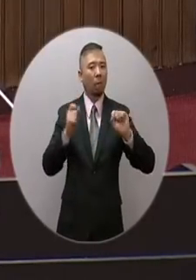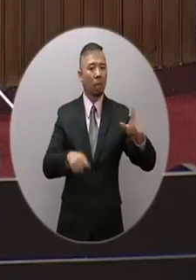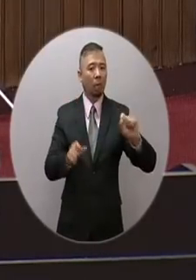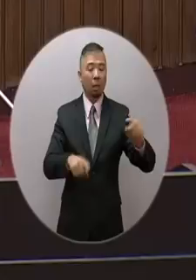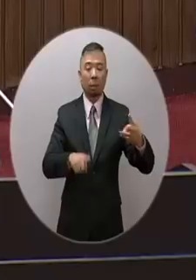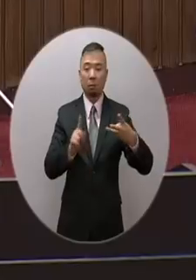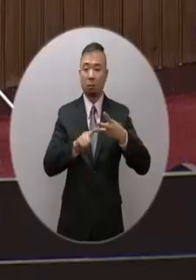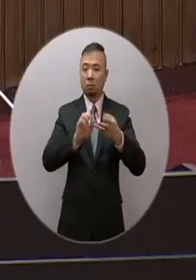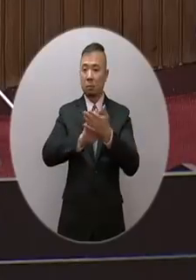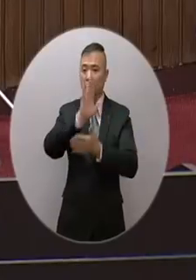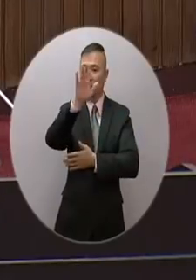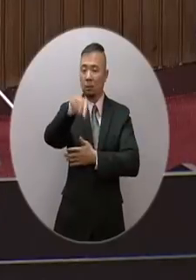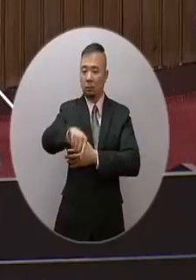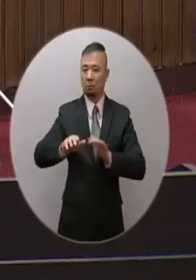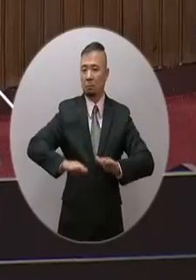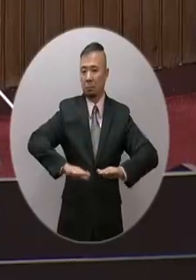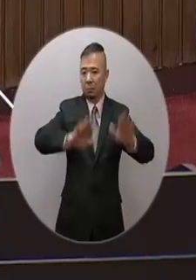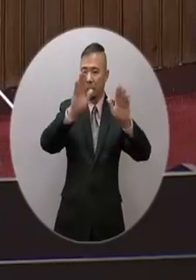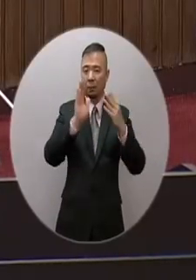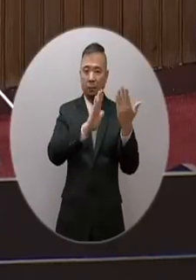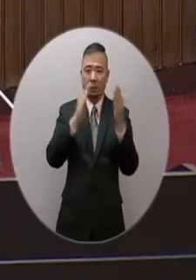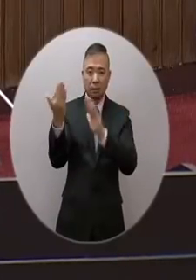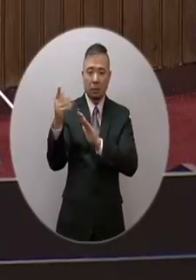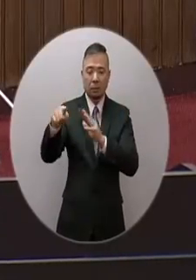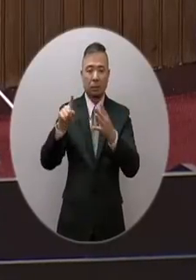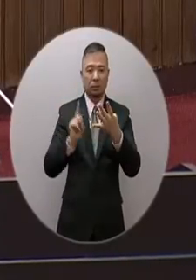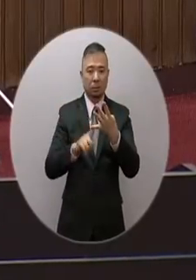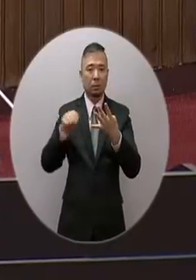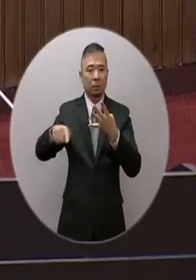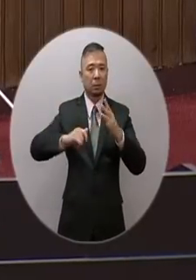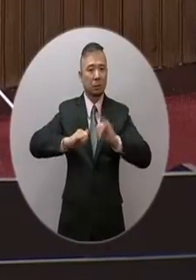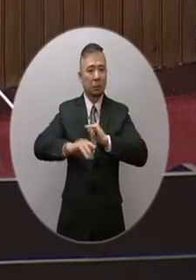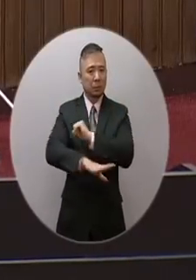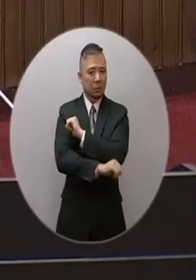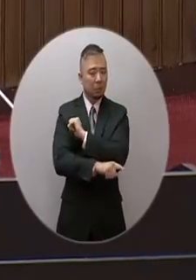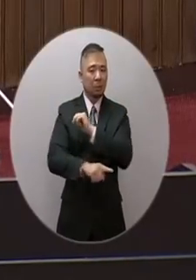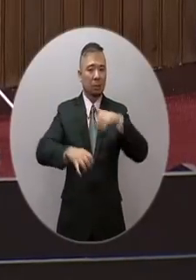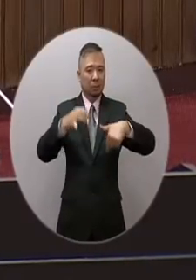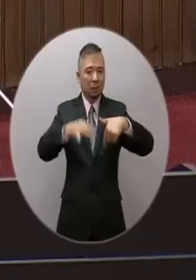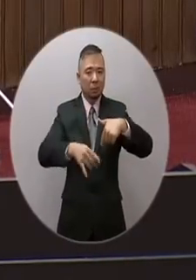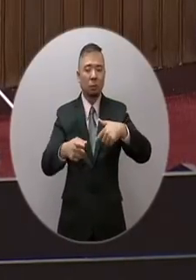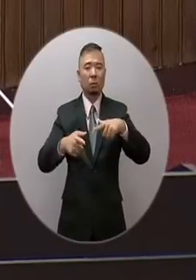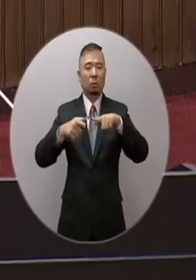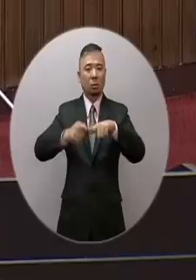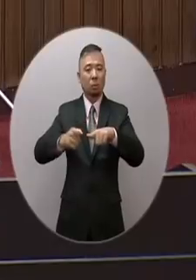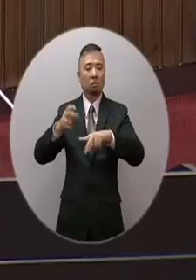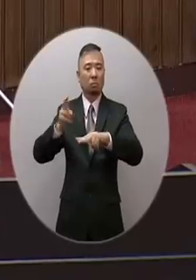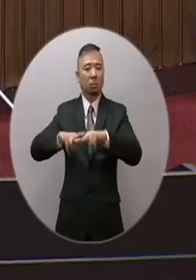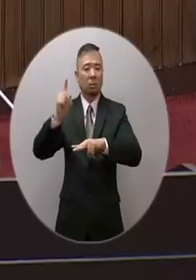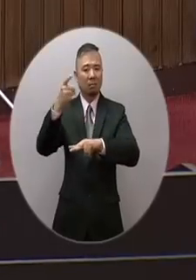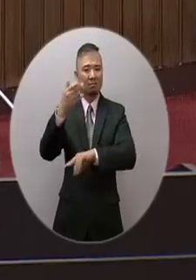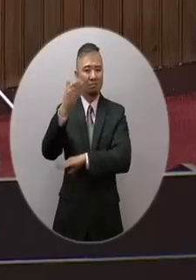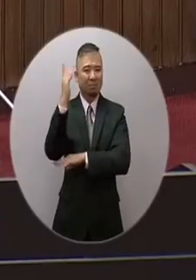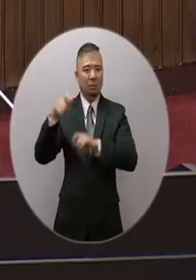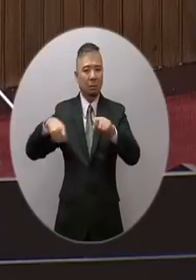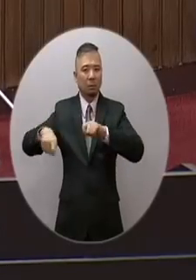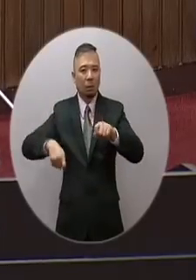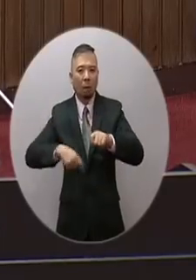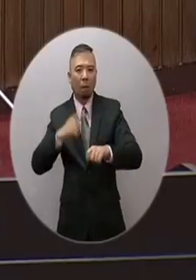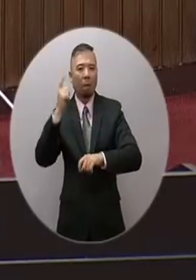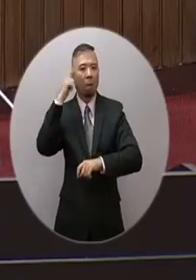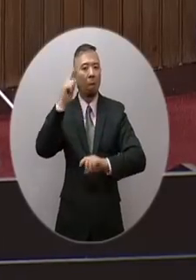展方向、社会的基本价值，甚至公共政策，处处都呈现严重的分